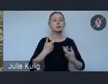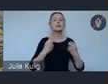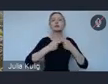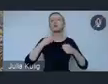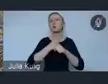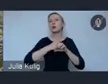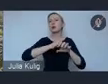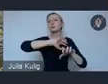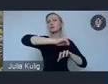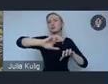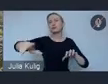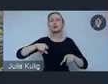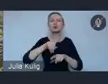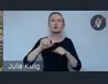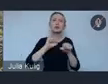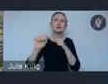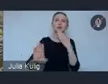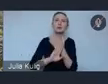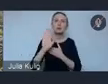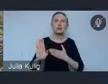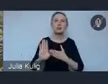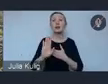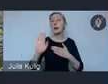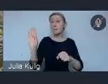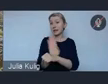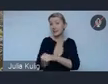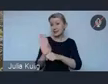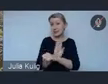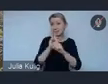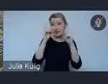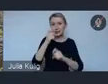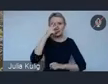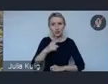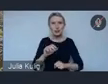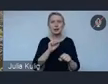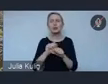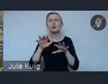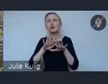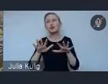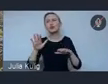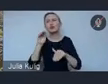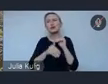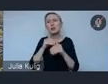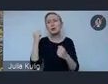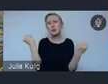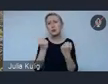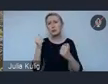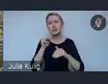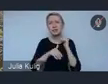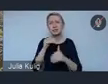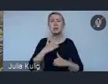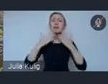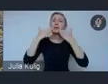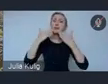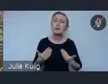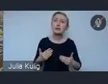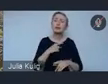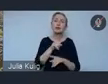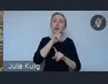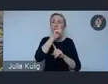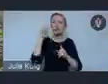tutaj mamy przedstawicielkę biznesu na zdjęciu Mamy ogromne szczęście i dużą wdzięczność do tego że tych pomaga